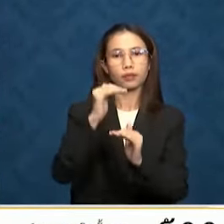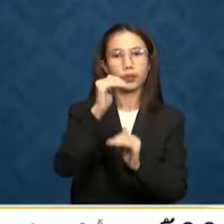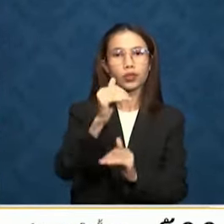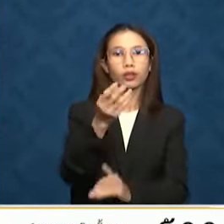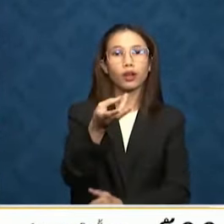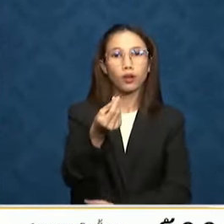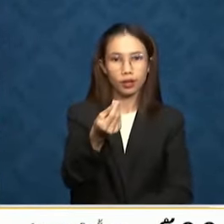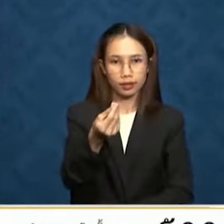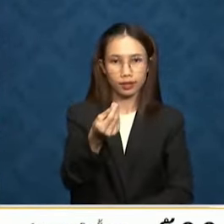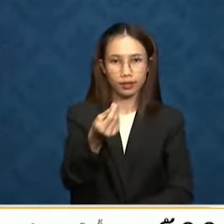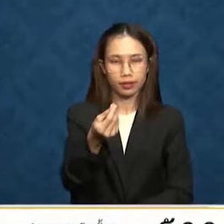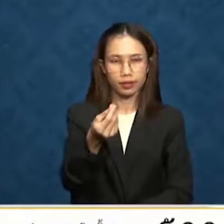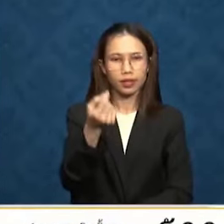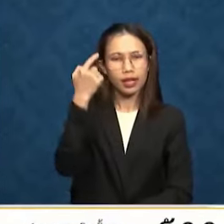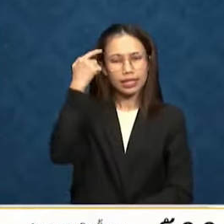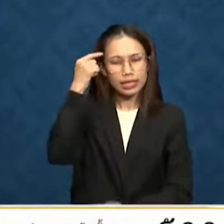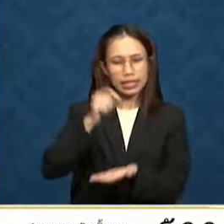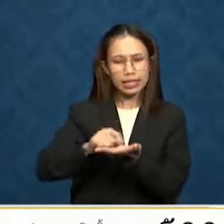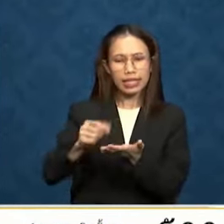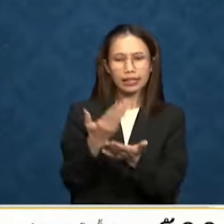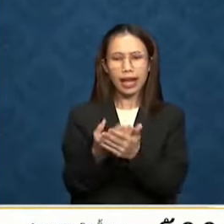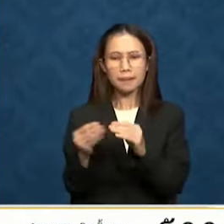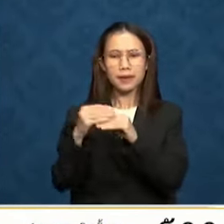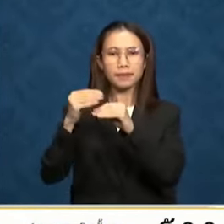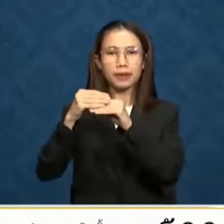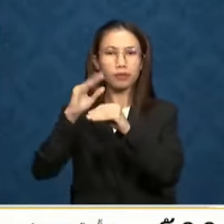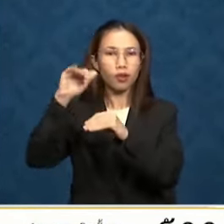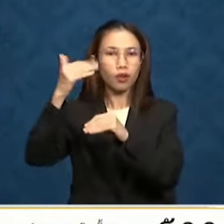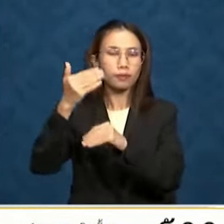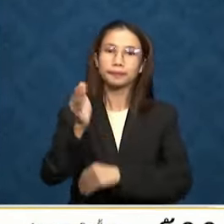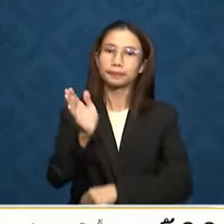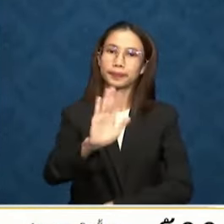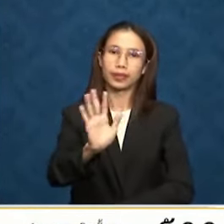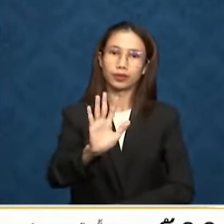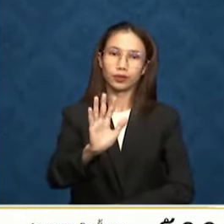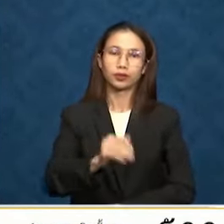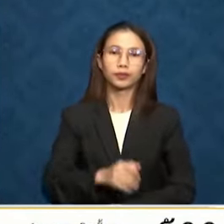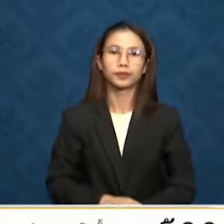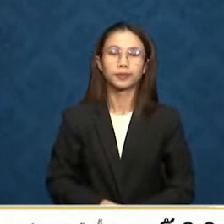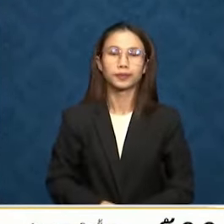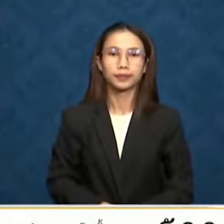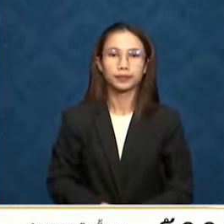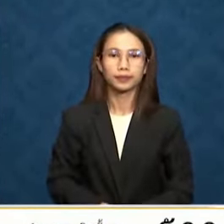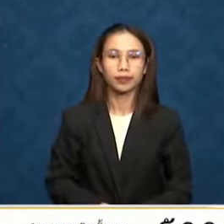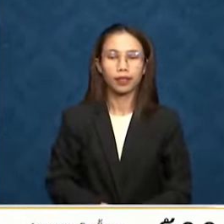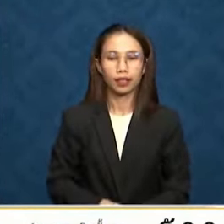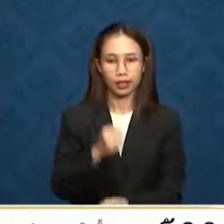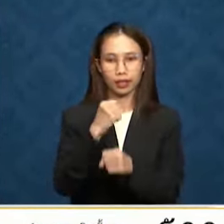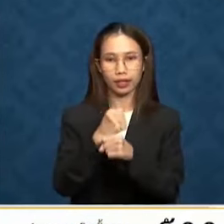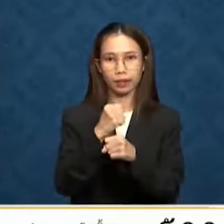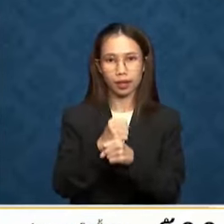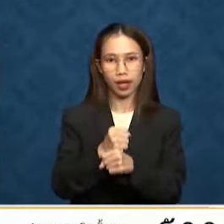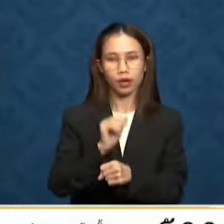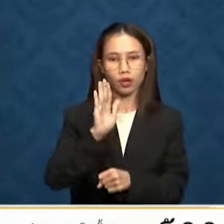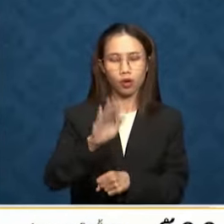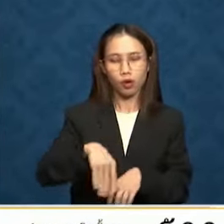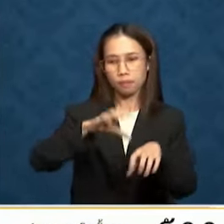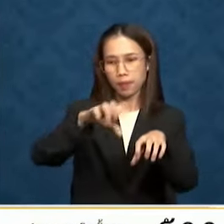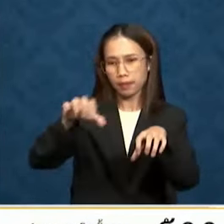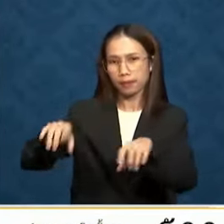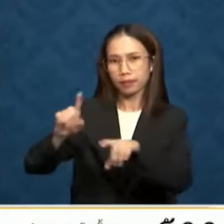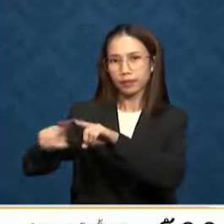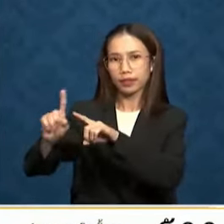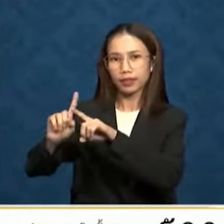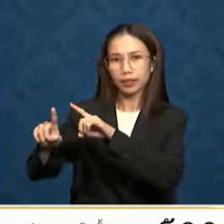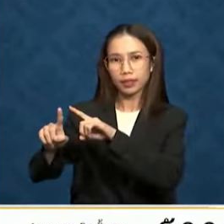ไหร่จะได้ไม่ต้องเขียนให้เกินค่ะท่านประธานแล้วก็ทิศทางการทำงานของทุกๆองคคาพยพเนี่ย